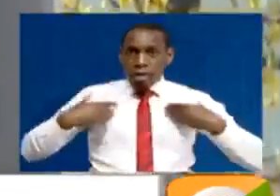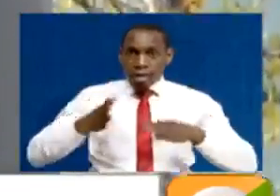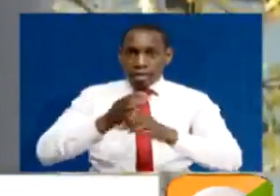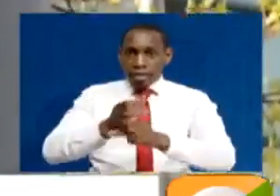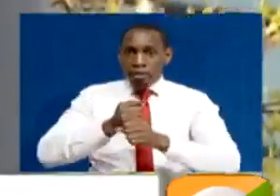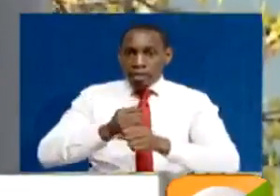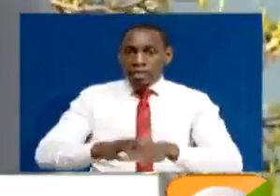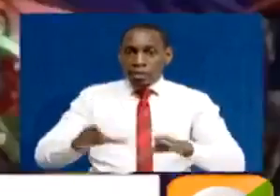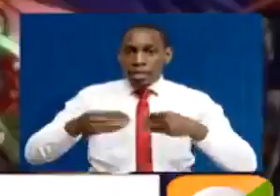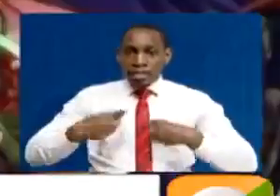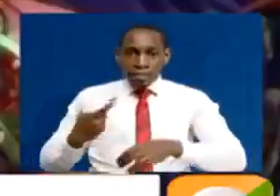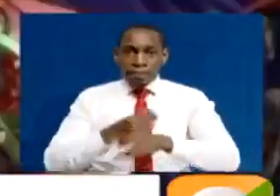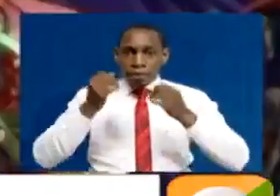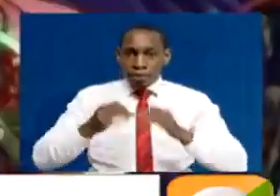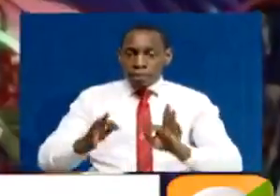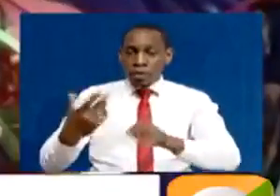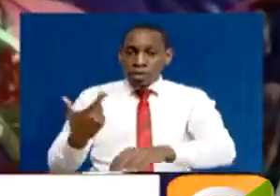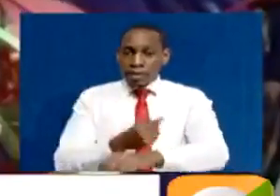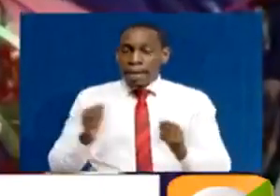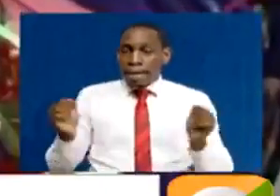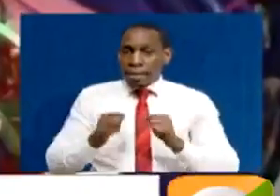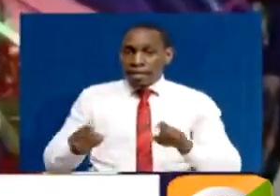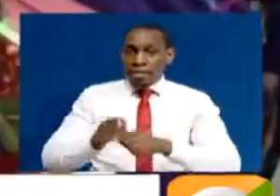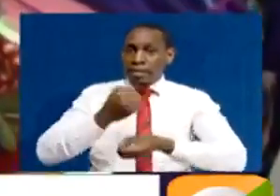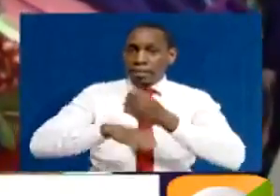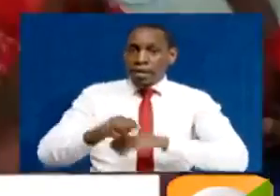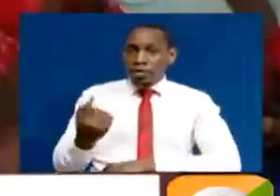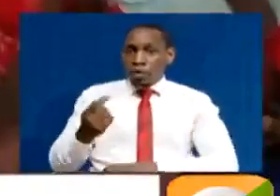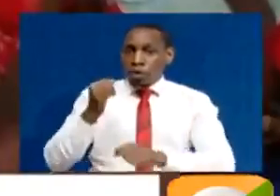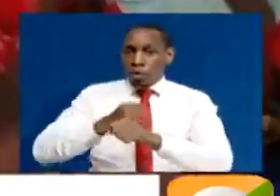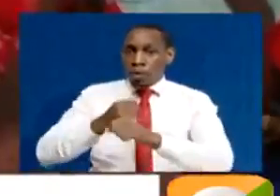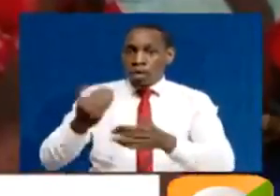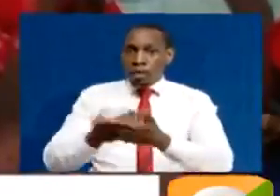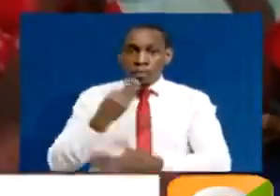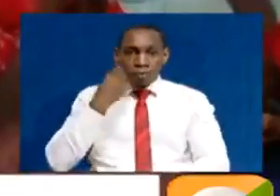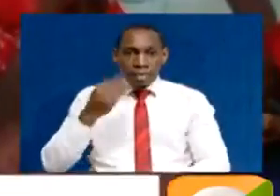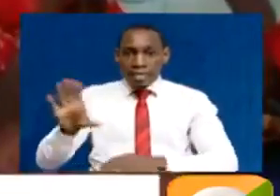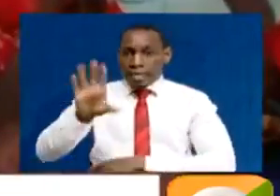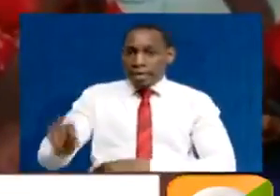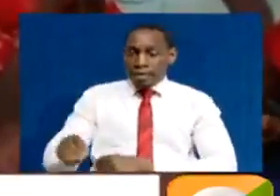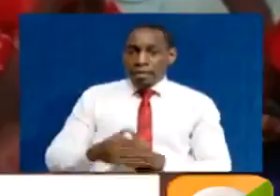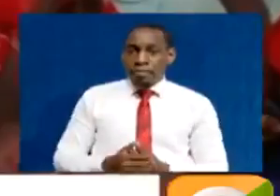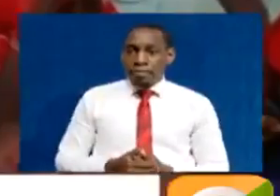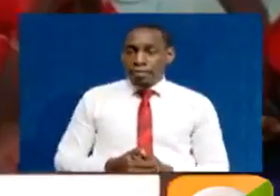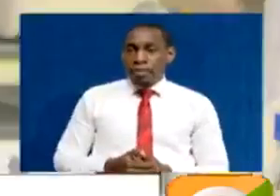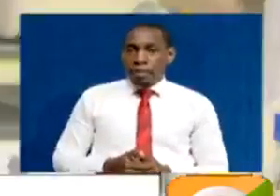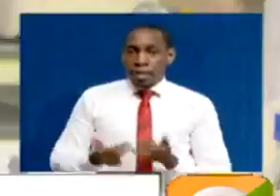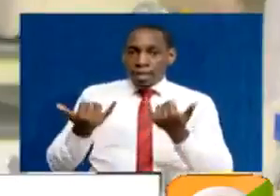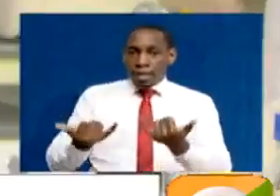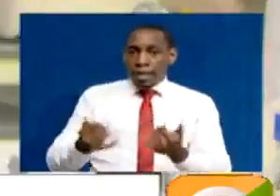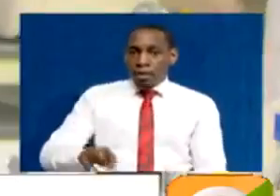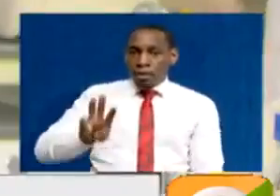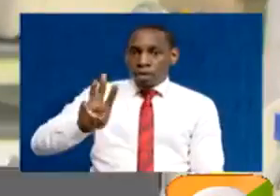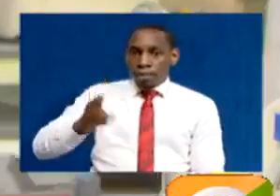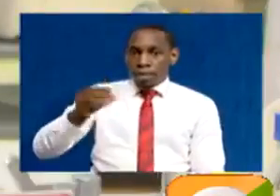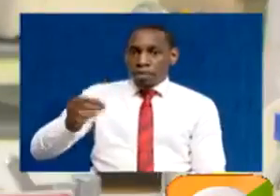duniani kukubali chanjo hiyo kama chanjo rasmi ya malaria ikiwa tu hatua moja katika vita dhidi ya ugonjwa huo barani humu. Now that the WHO has